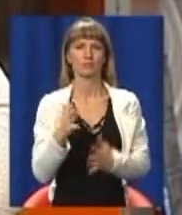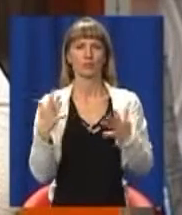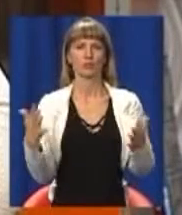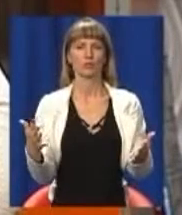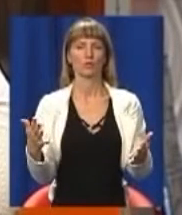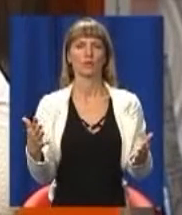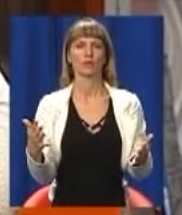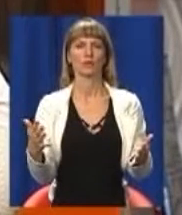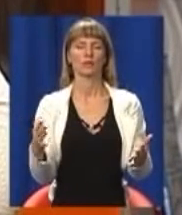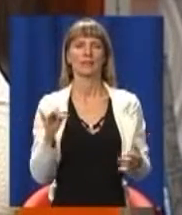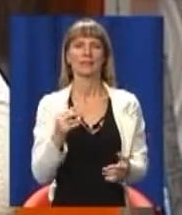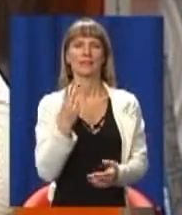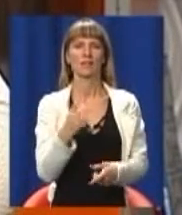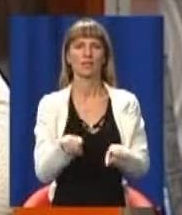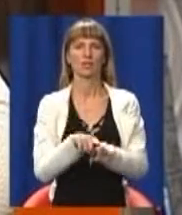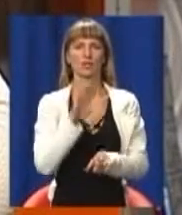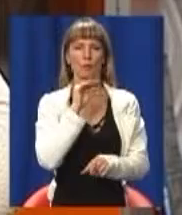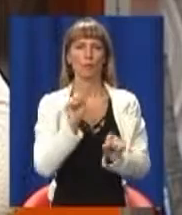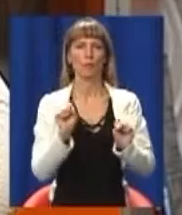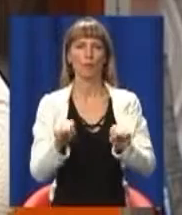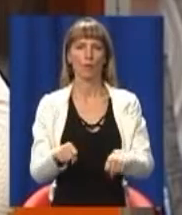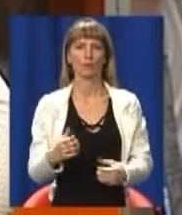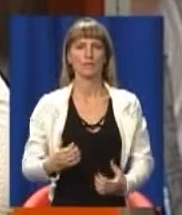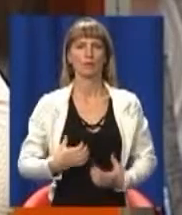І дві таких собаки